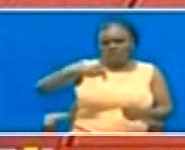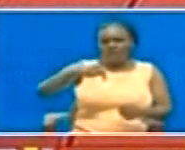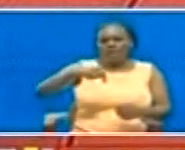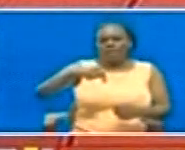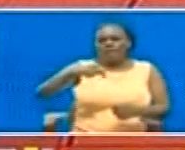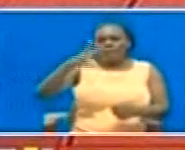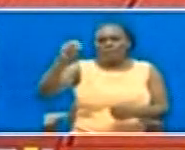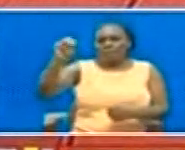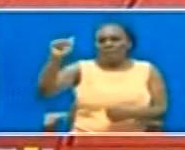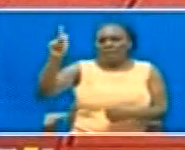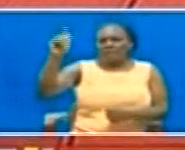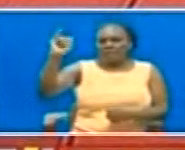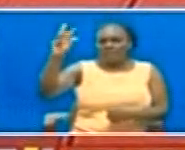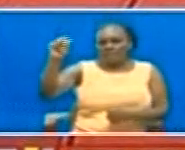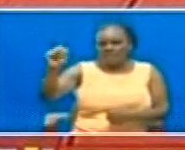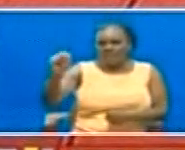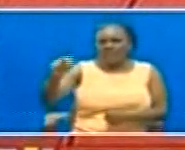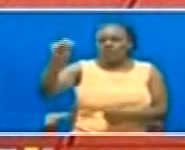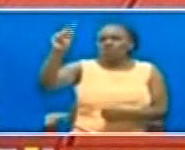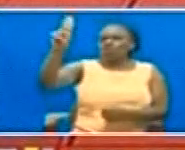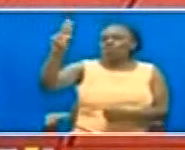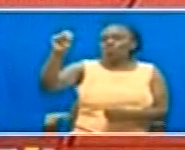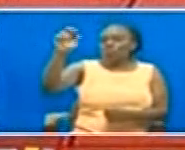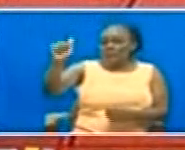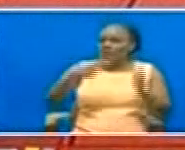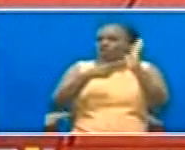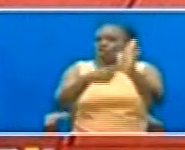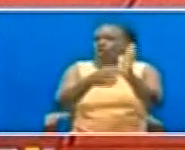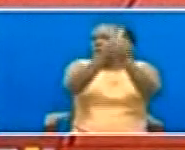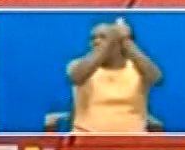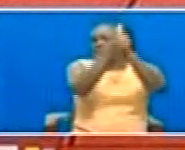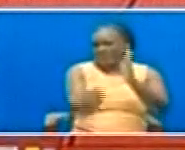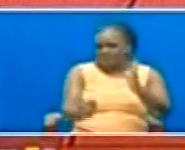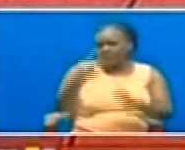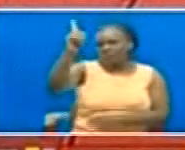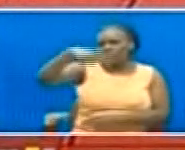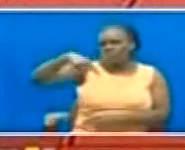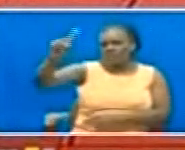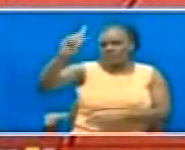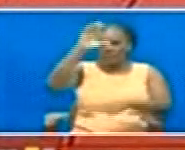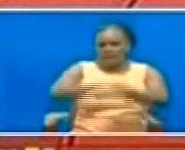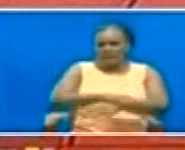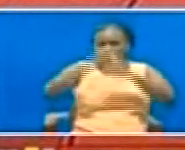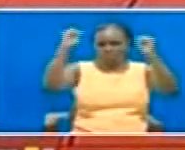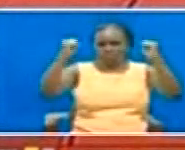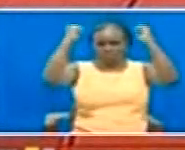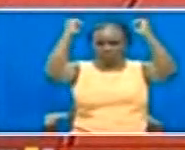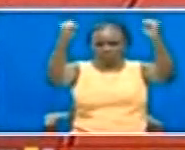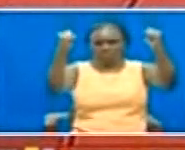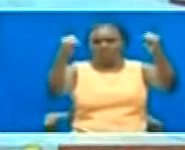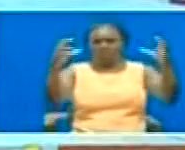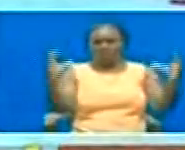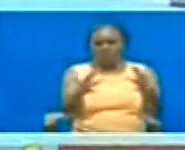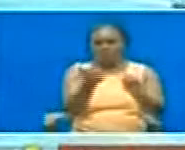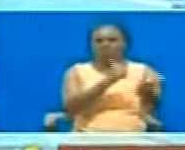Makini. Chipukizi Antisha Suna alidhihirisha ubabe wake aliposhinda wapinzani wake na kutoa ubingwa katika vitengo mbalimbali kwenye